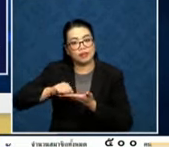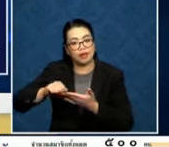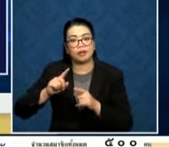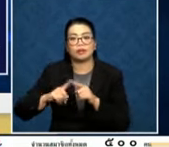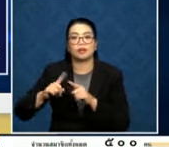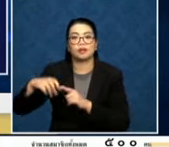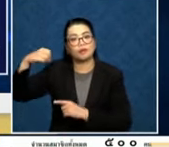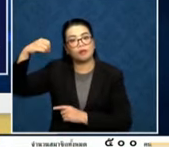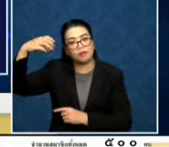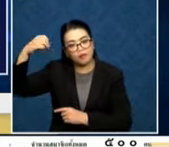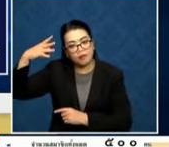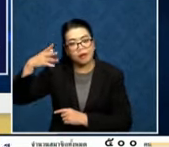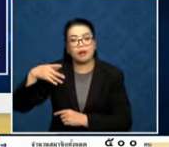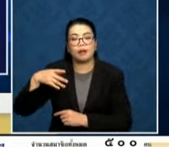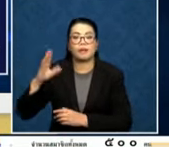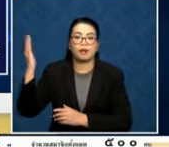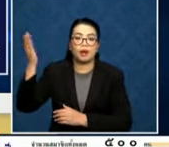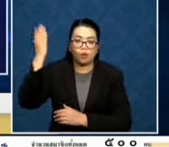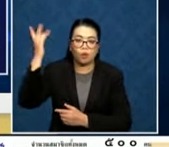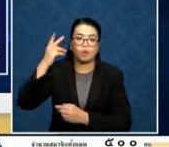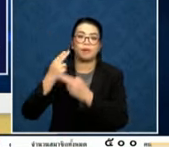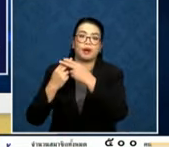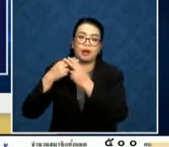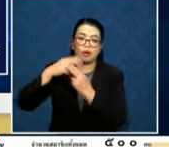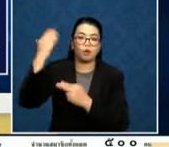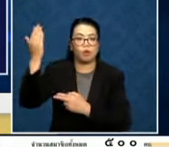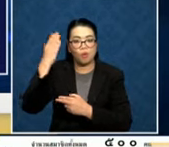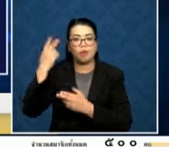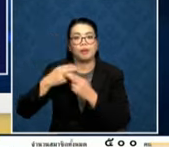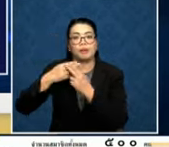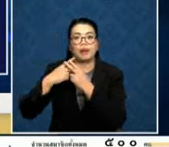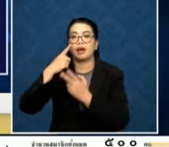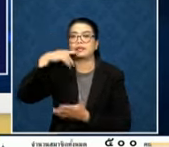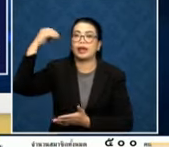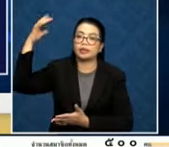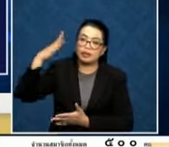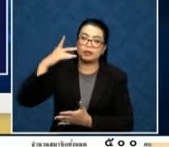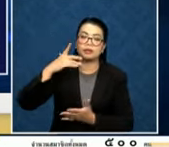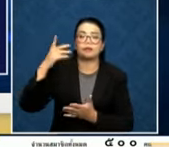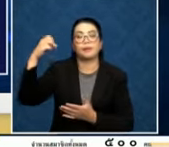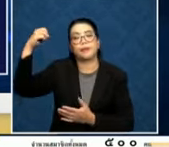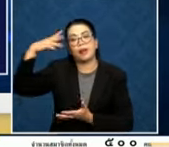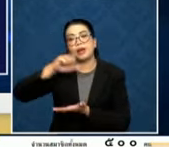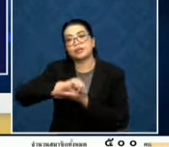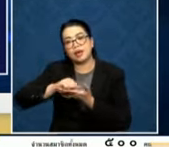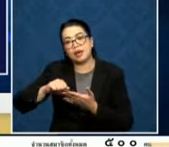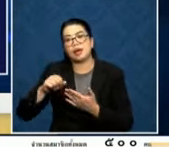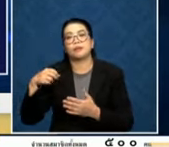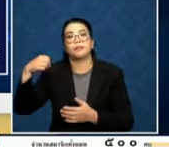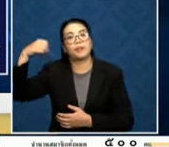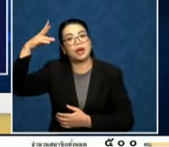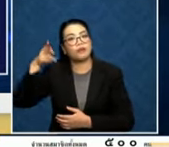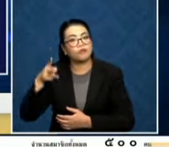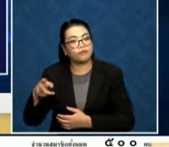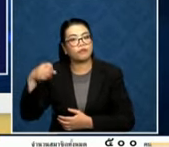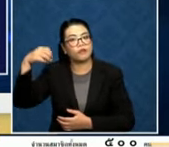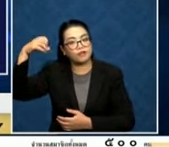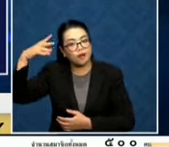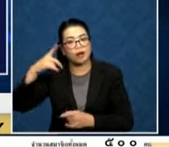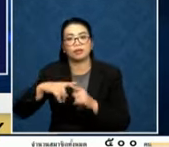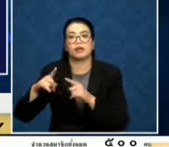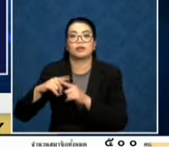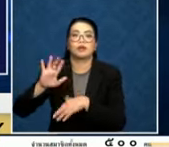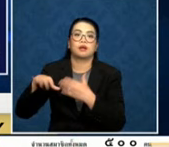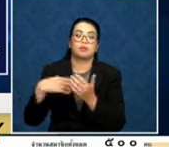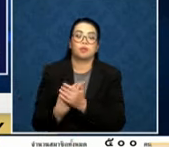ได้พูดไปครับการกำหนดล Contentจะทำให้ไทยเราสามารถนำเงินจากต่างชาติมากระจายให้กับผู้ประกอบการไทยได้